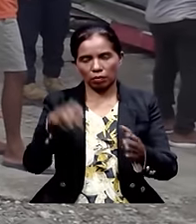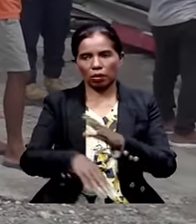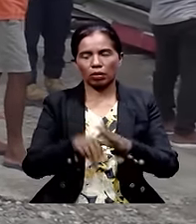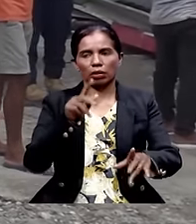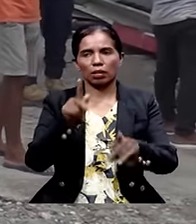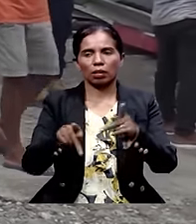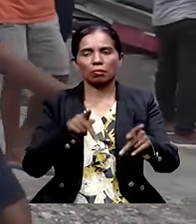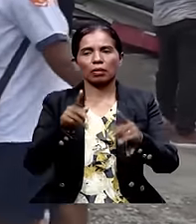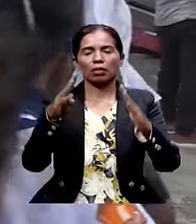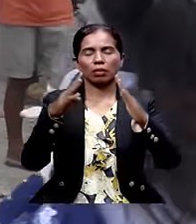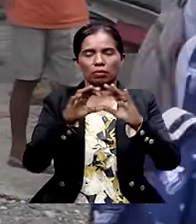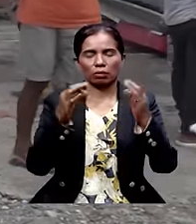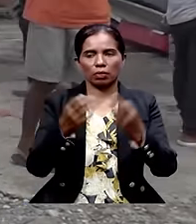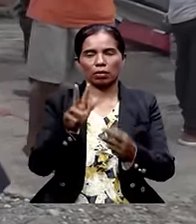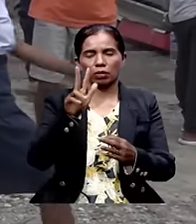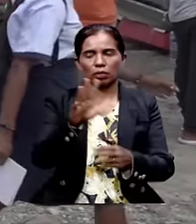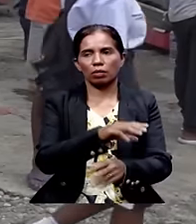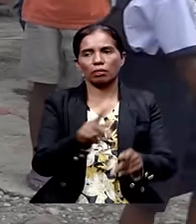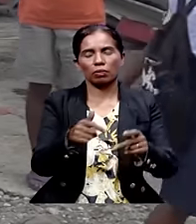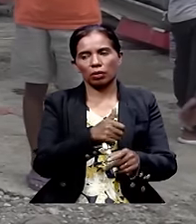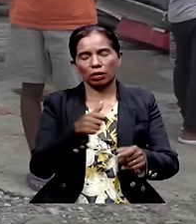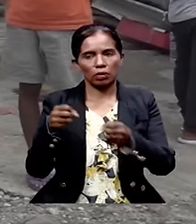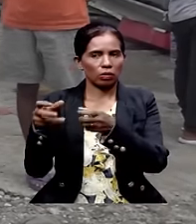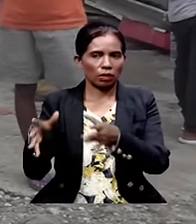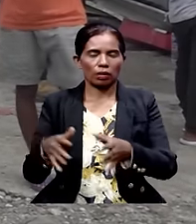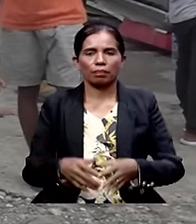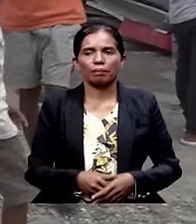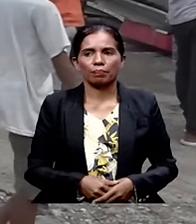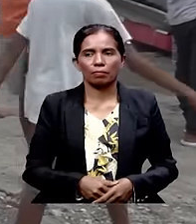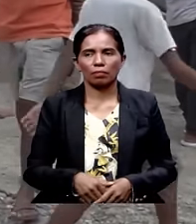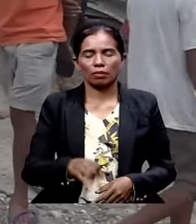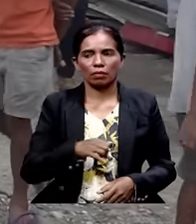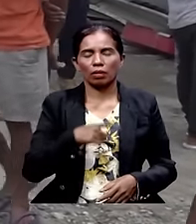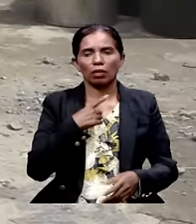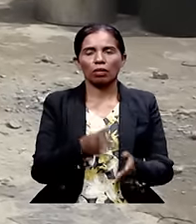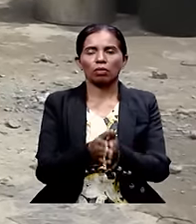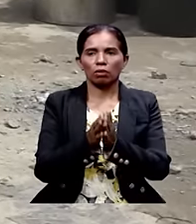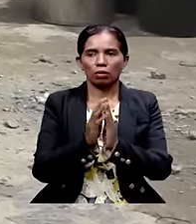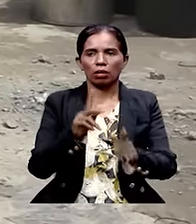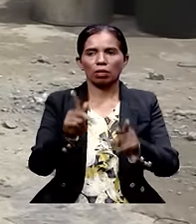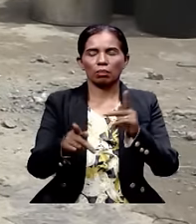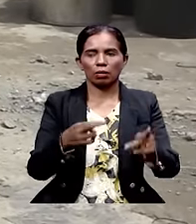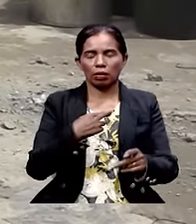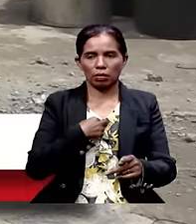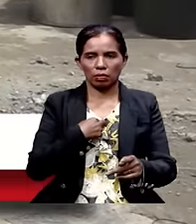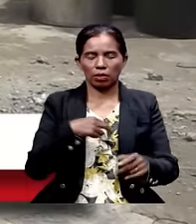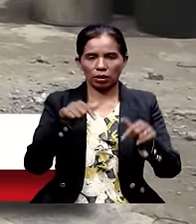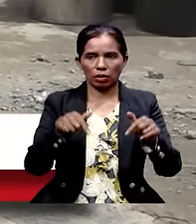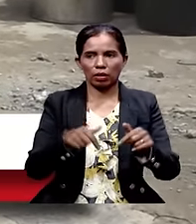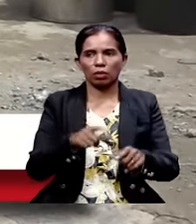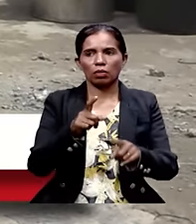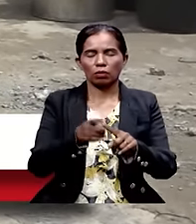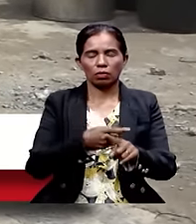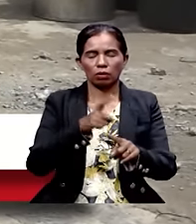de comunidade uma kain tolo no uma kain selu kusikela. No hawaluga ba emane be na imbaraine. Fula-fula